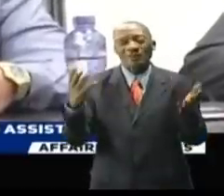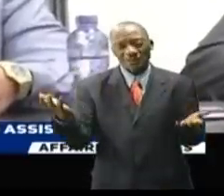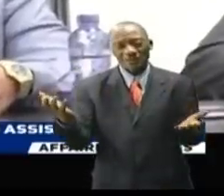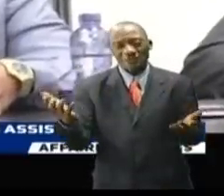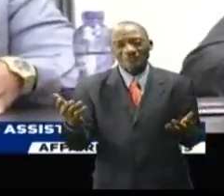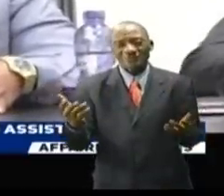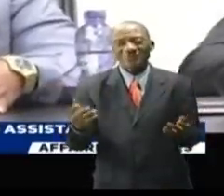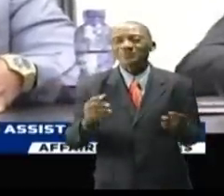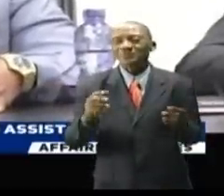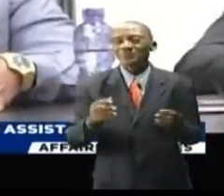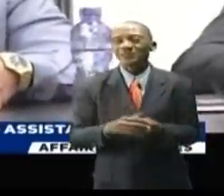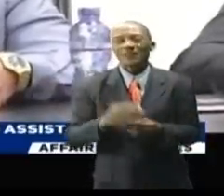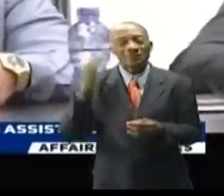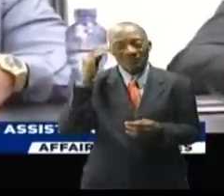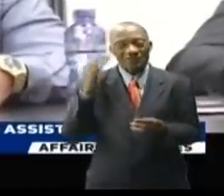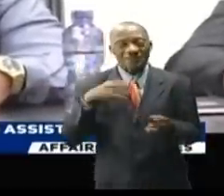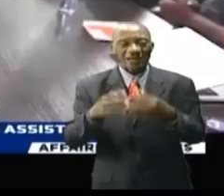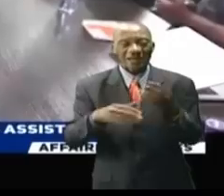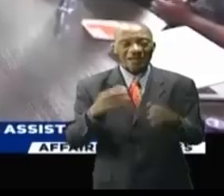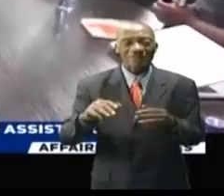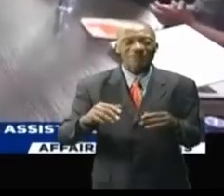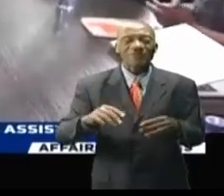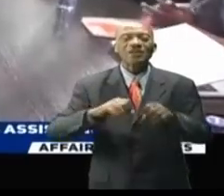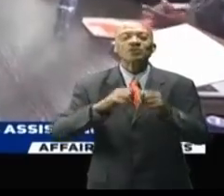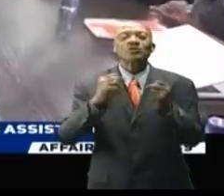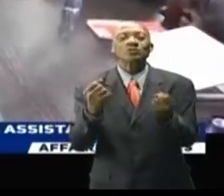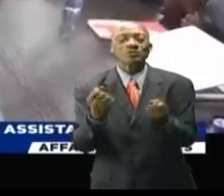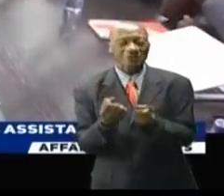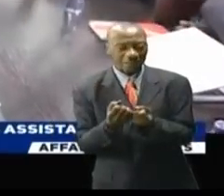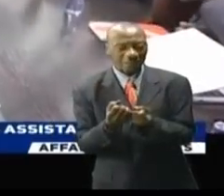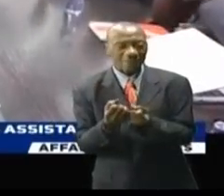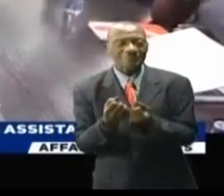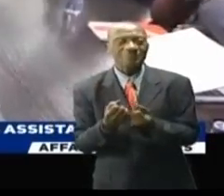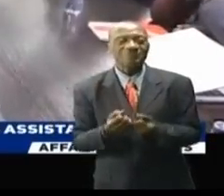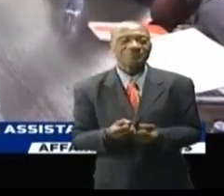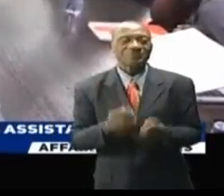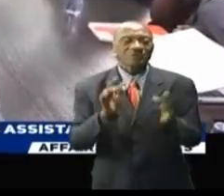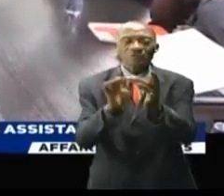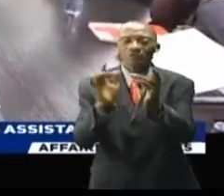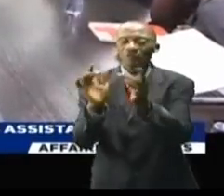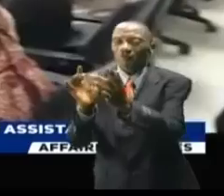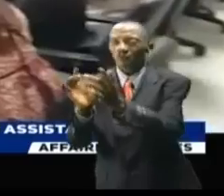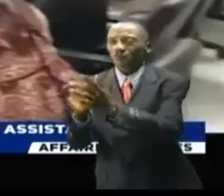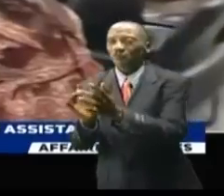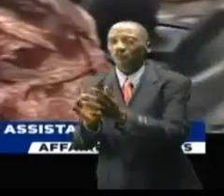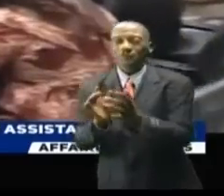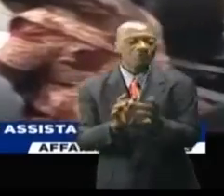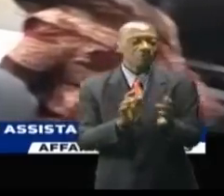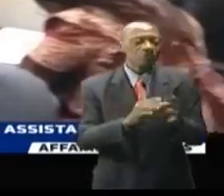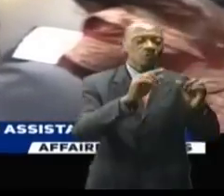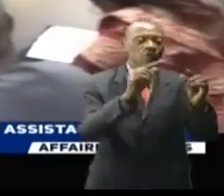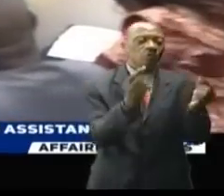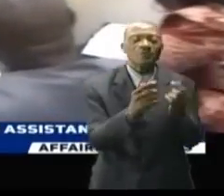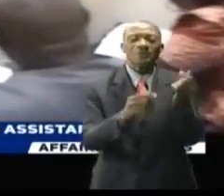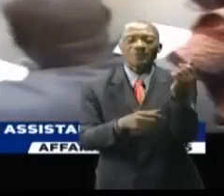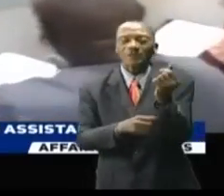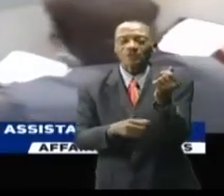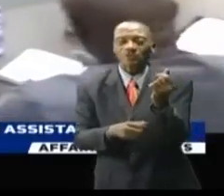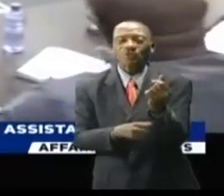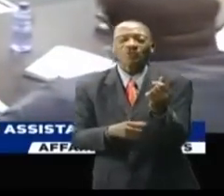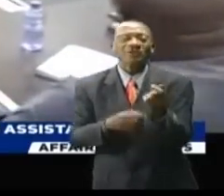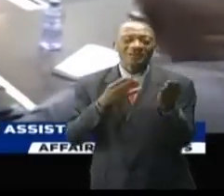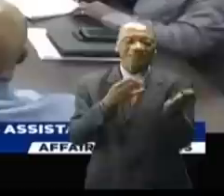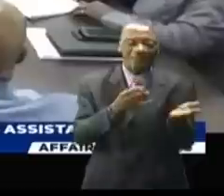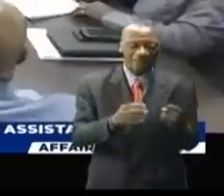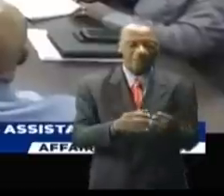Mutushai, ministre des Affaires sociales, Actions humanitaires et Solidarité nationale, consulte les humanitaires au cours d'une importante réunion dans son